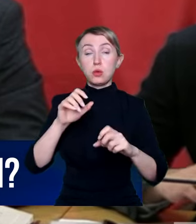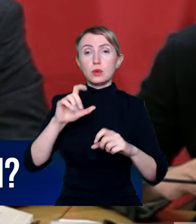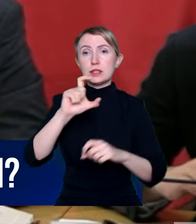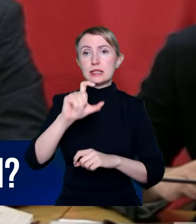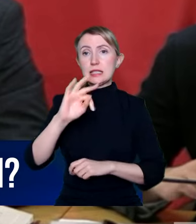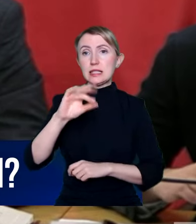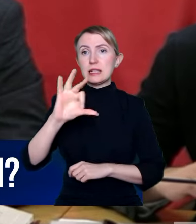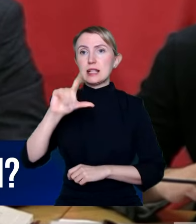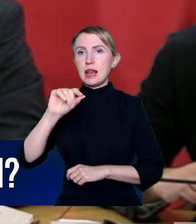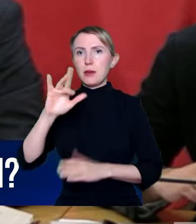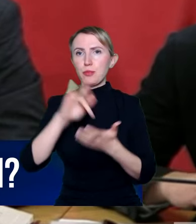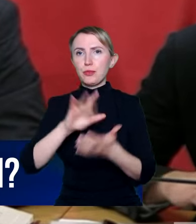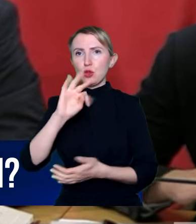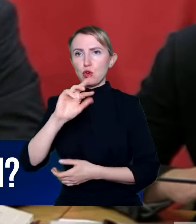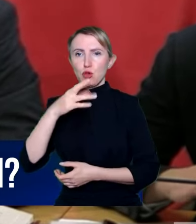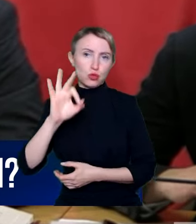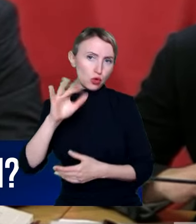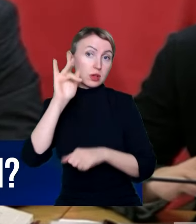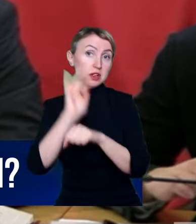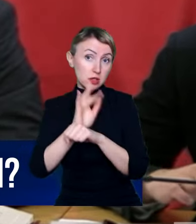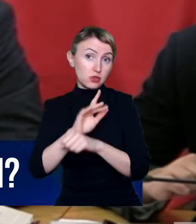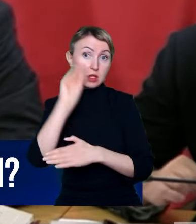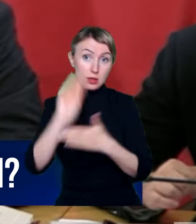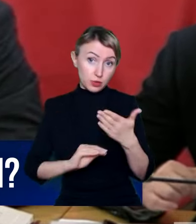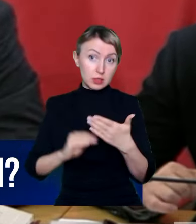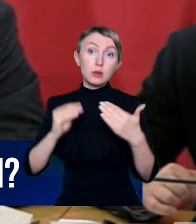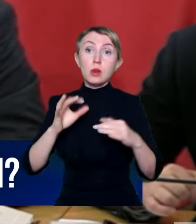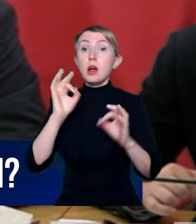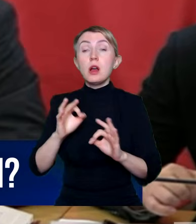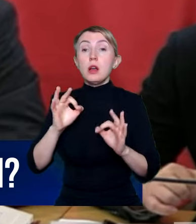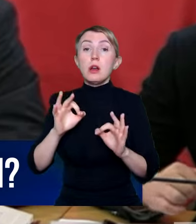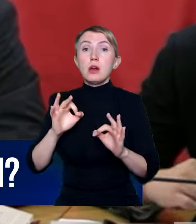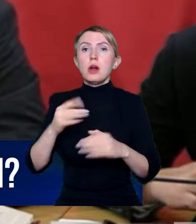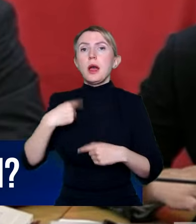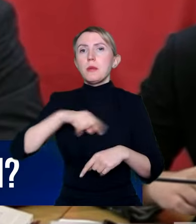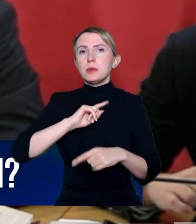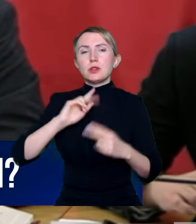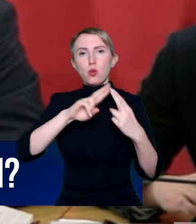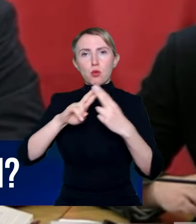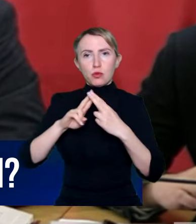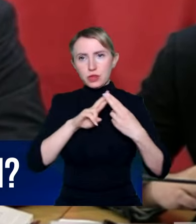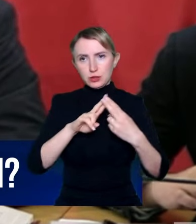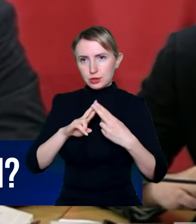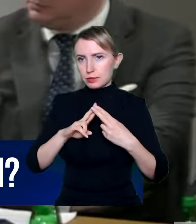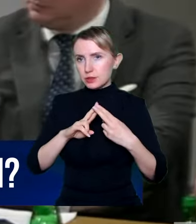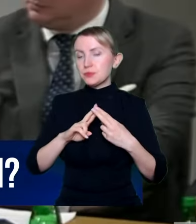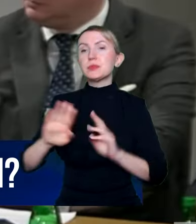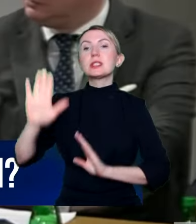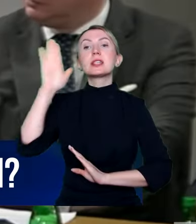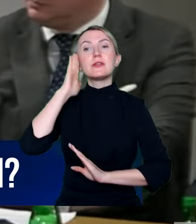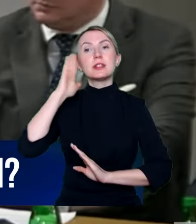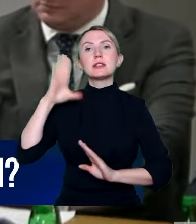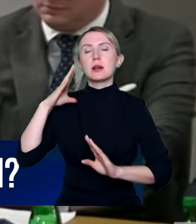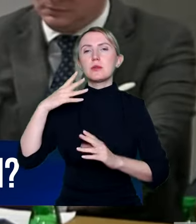Toronto. I umówiliśmy się na prezydium i ta wiedza była dostępna. Ale nie